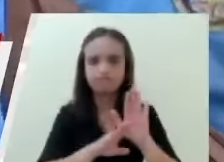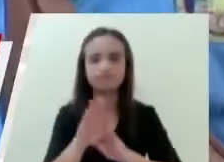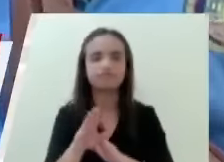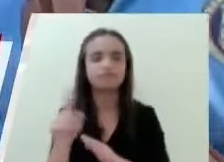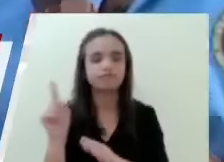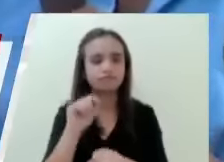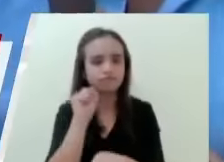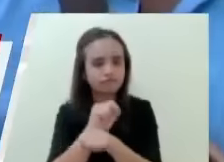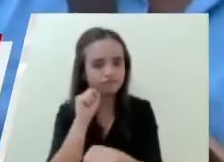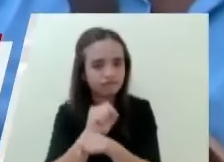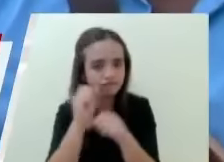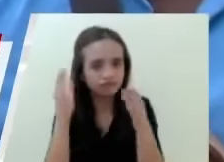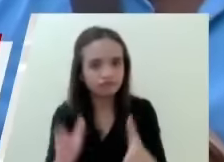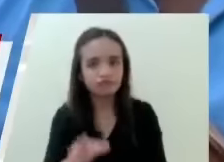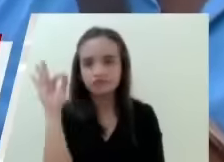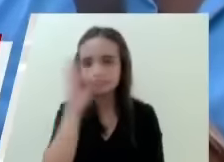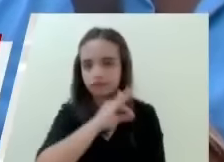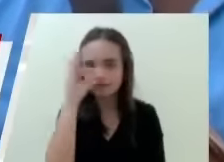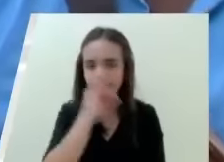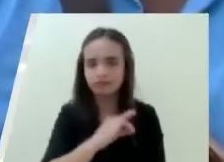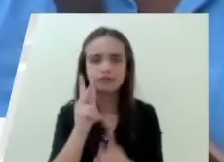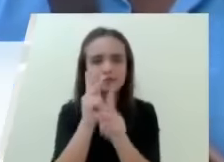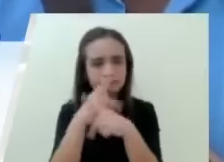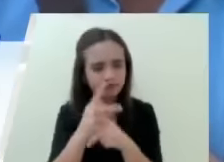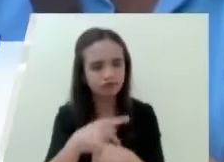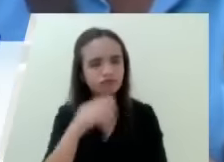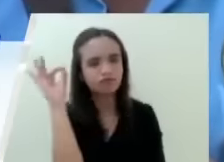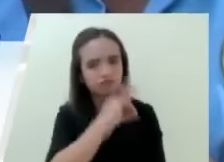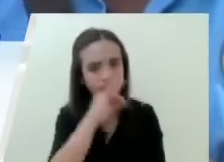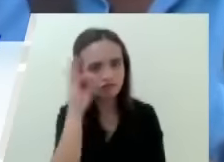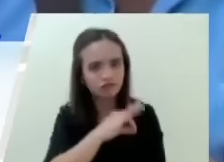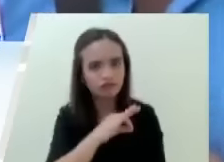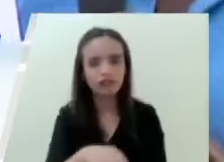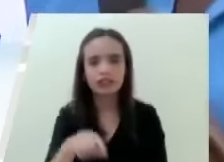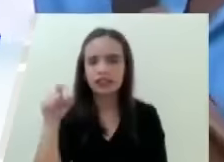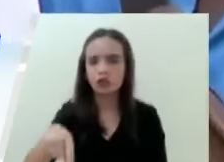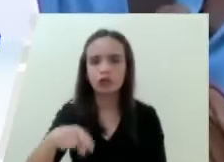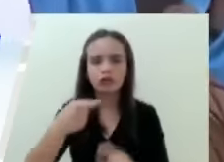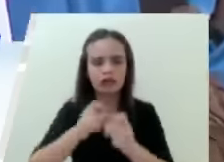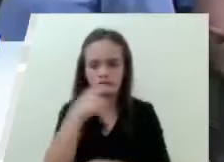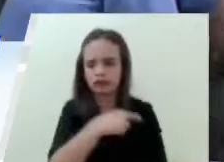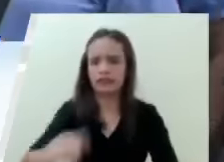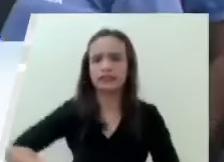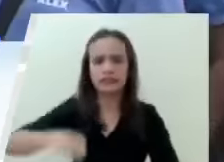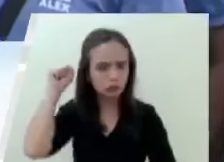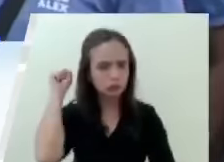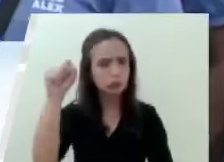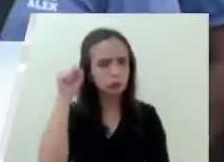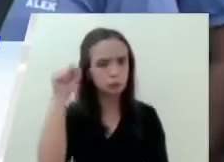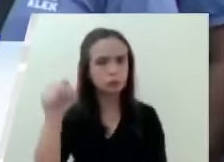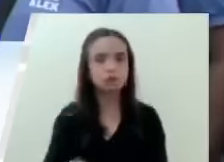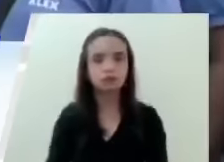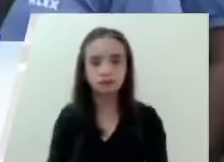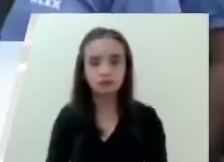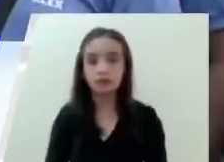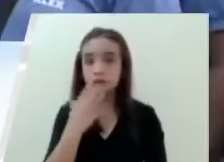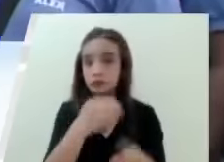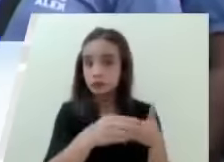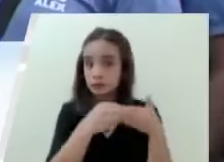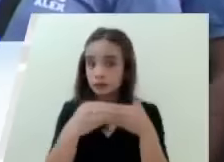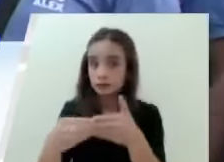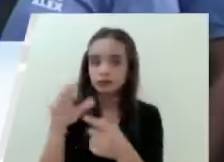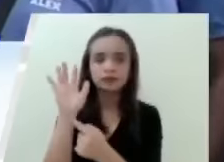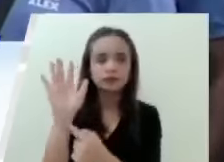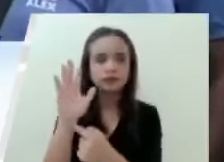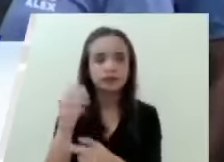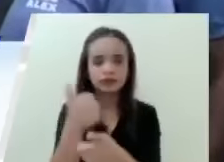Pilipino, ang produktong Pilipino, hindi galing ng China, kaya laban! Laban! Nanguna sa protesta ang chairman ng Manibela na si